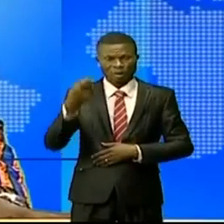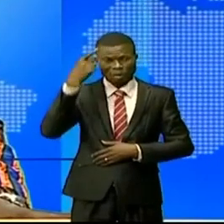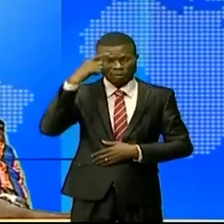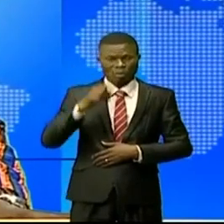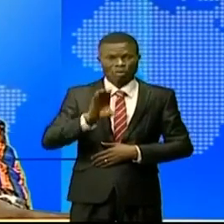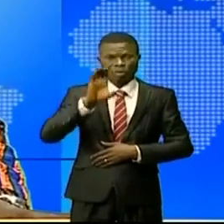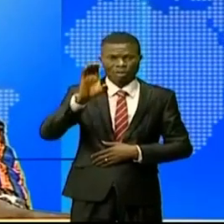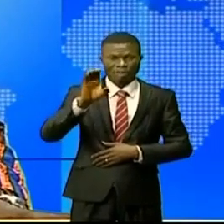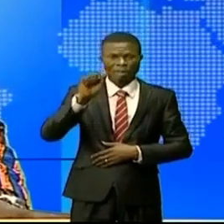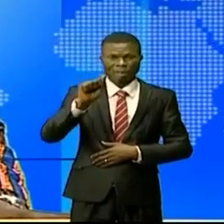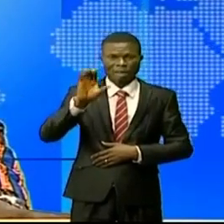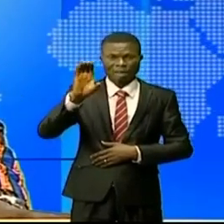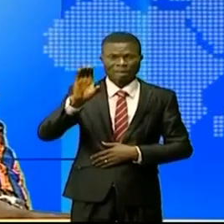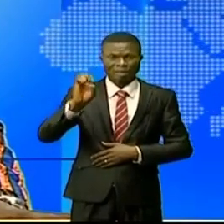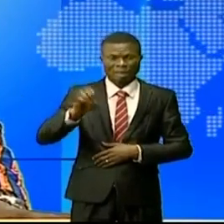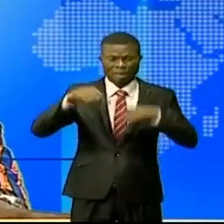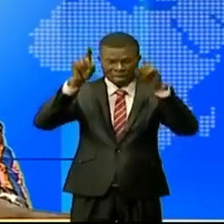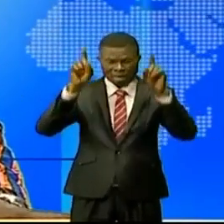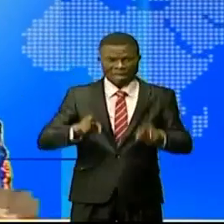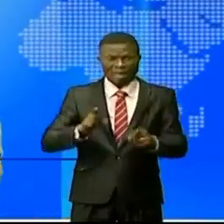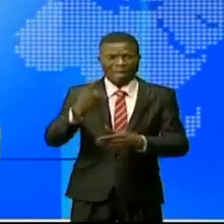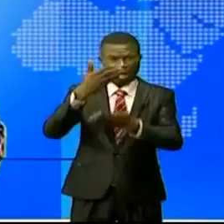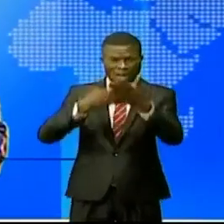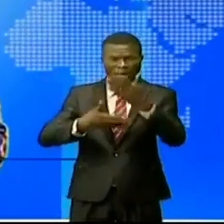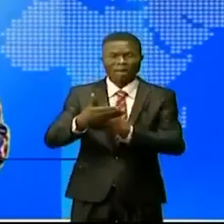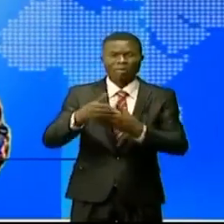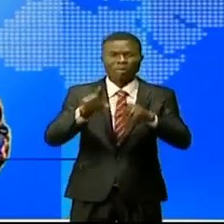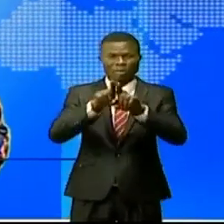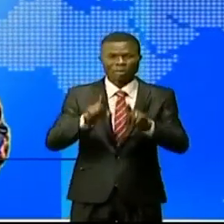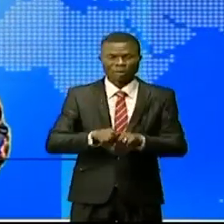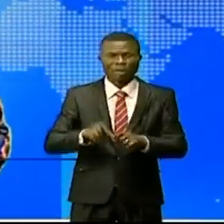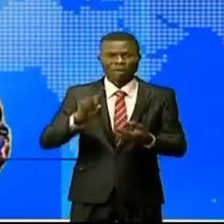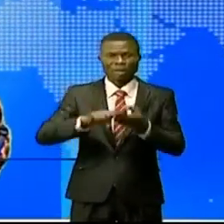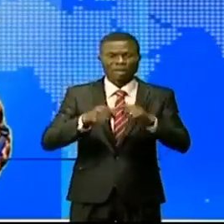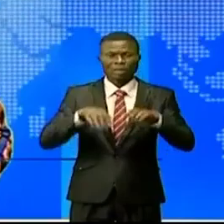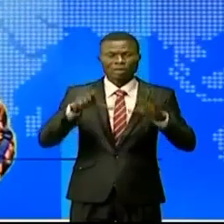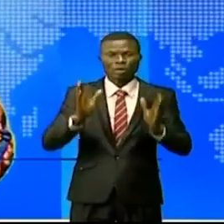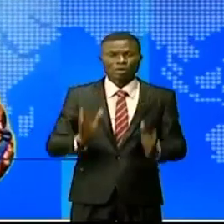CEAC cette année. Il va succéder ainsi à son homologue